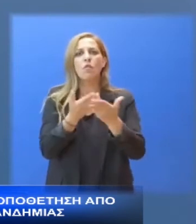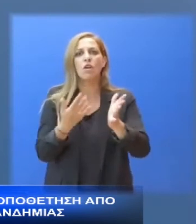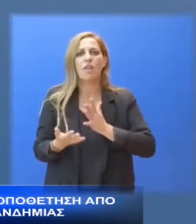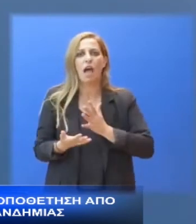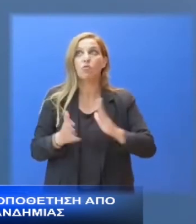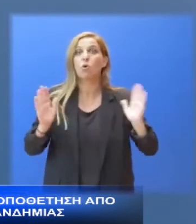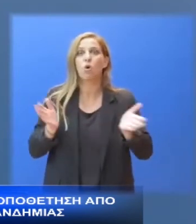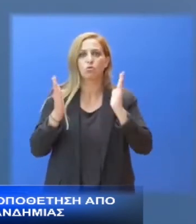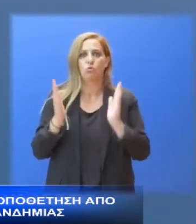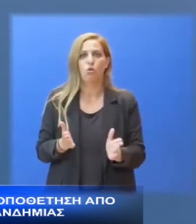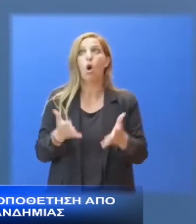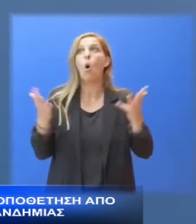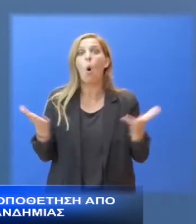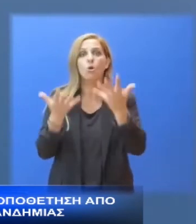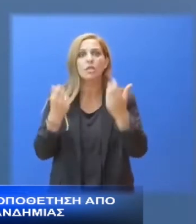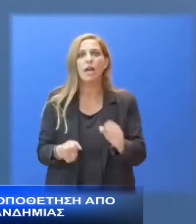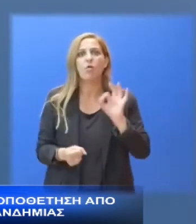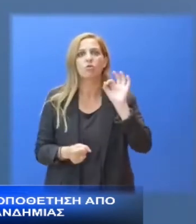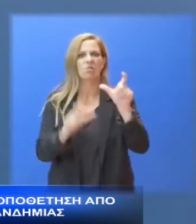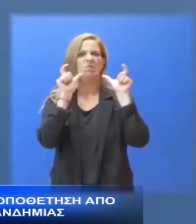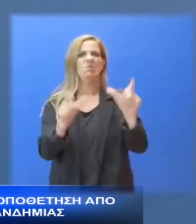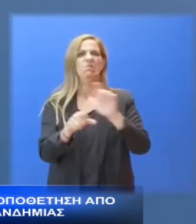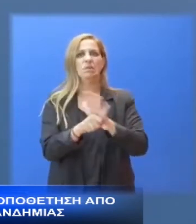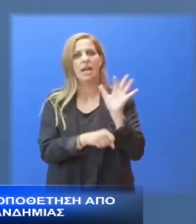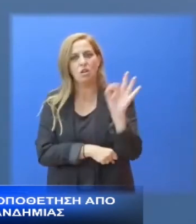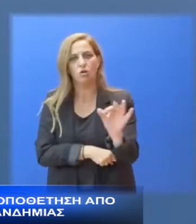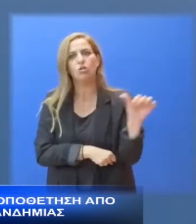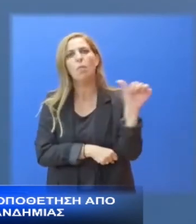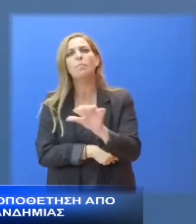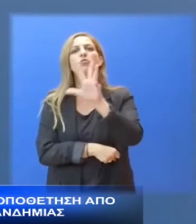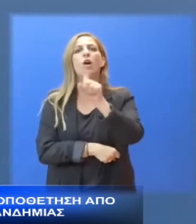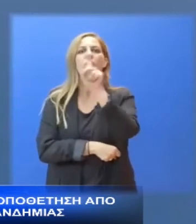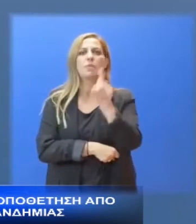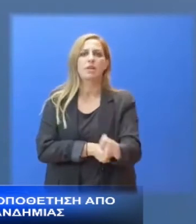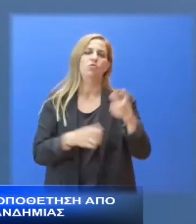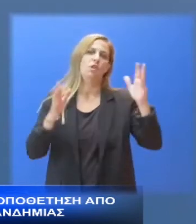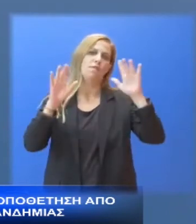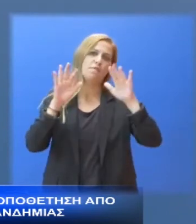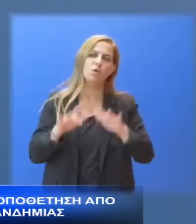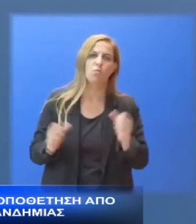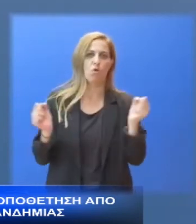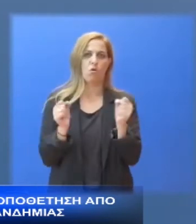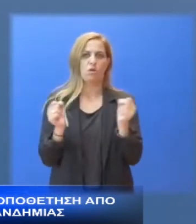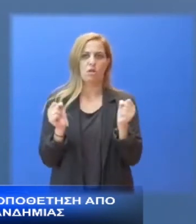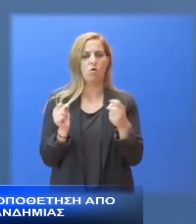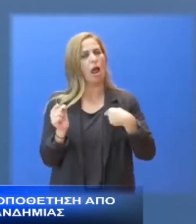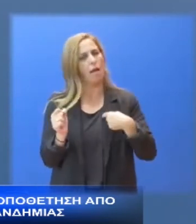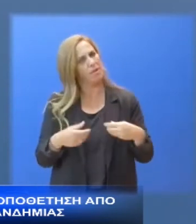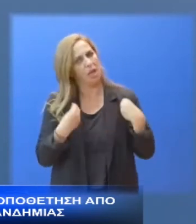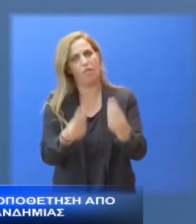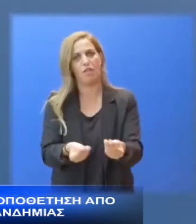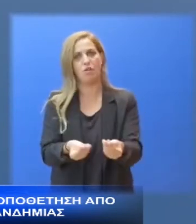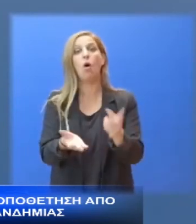διαθέσιμα για την αναχέτηση του ιού και την αποκατάσταση της καθημερινότητάς μας το φθινόπωρο και το χειμώνα που έρχεται. Απαιτείται όμως από